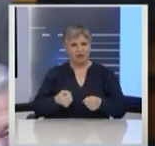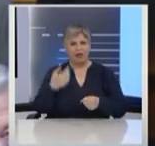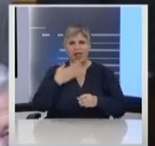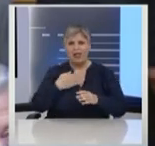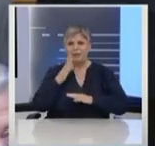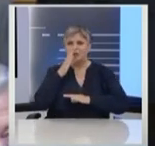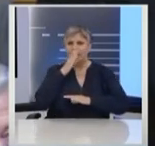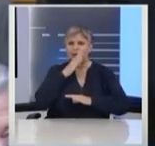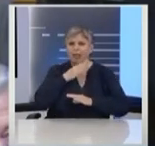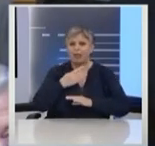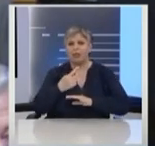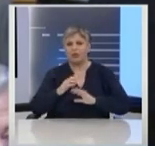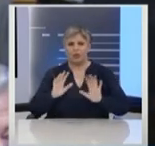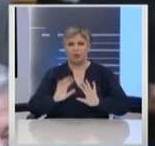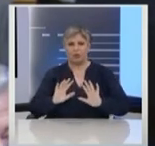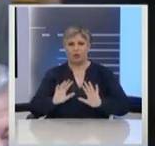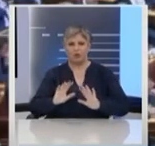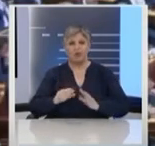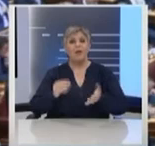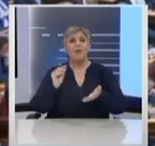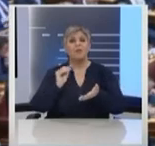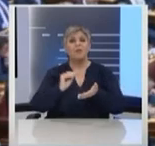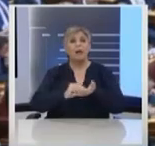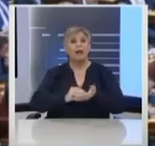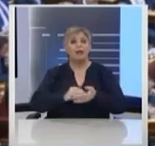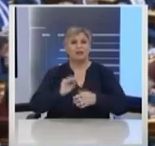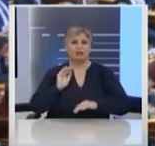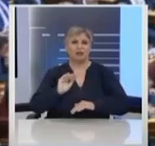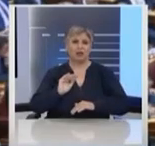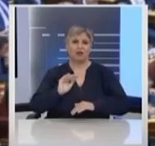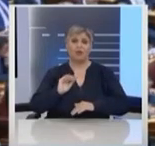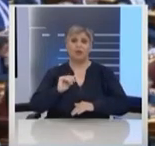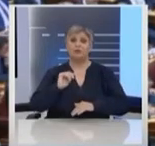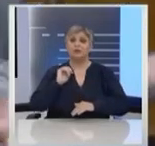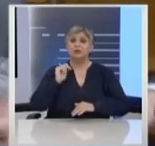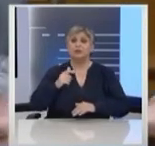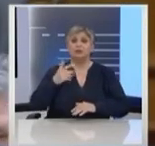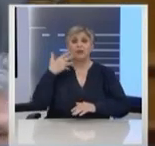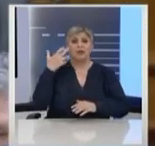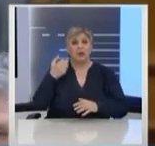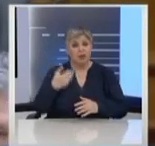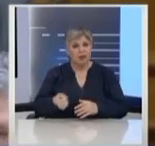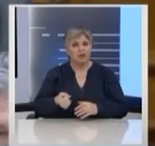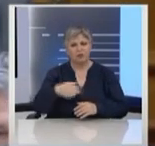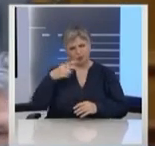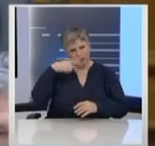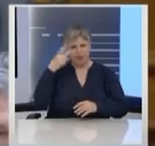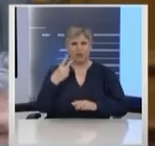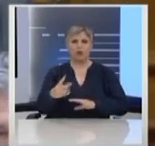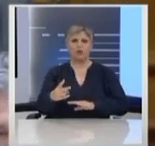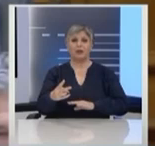δάχτυλό μας. Σας καλώ λοιπόν ξανά, όποια άποψη και αν έχετε, όποια θέση και αν πάρετε δικαίωμά σας,